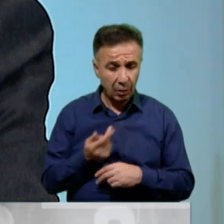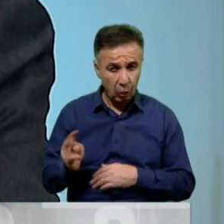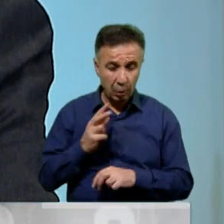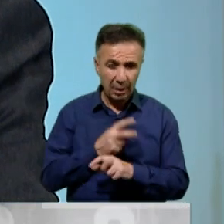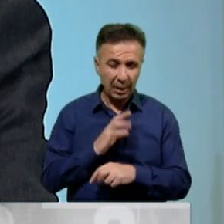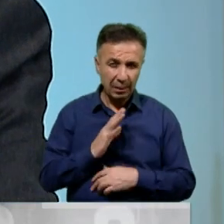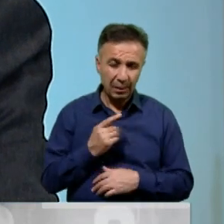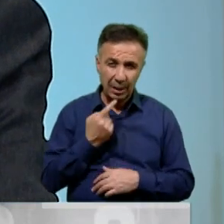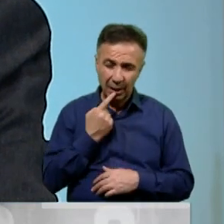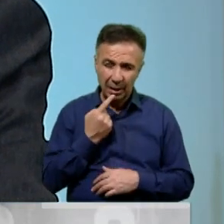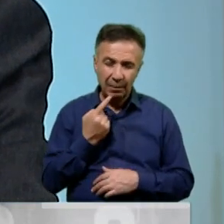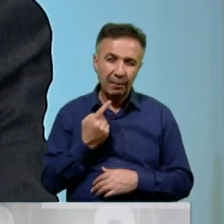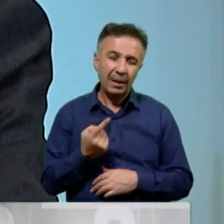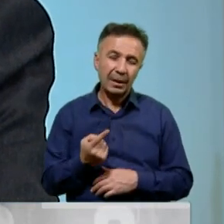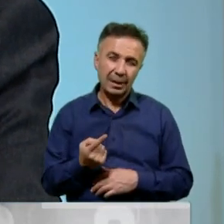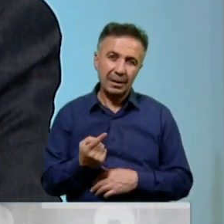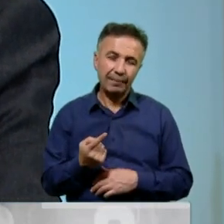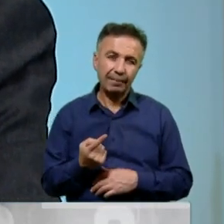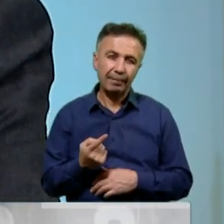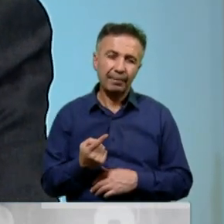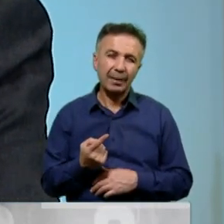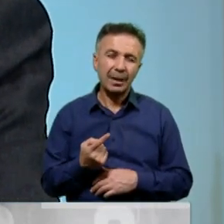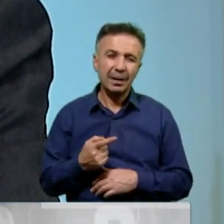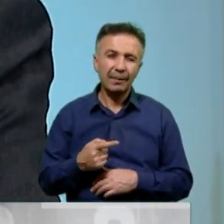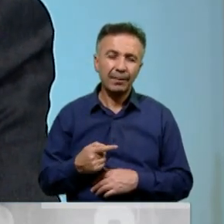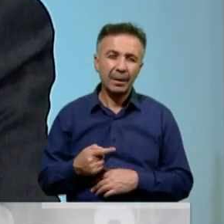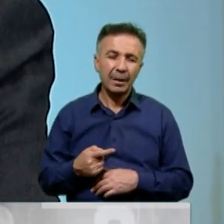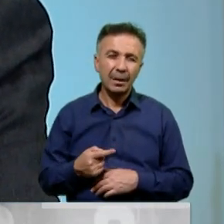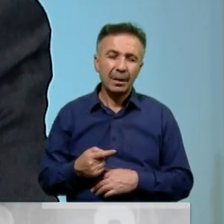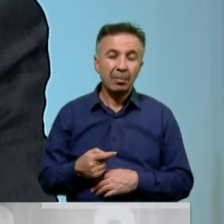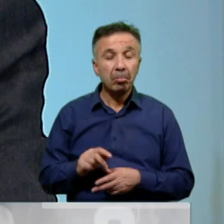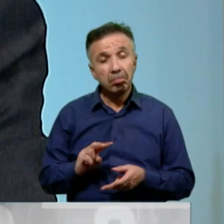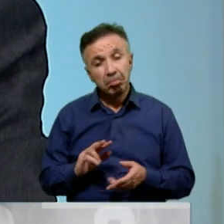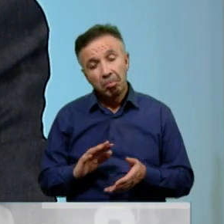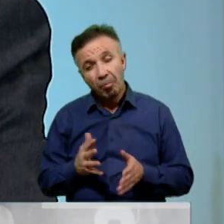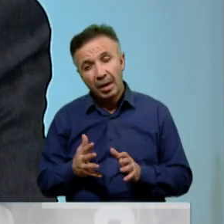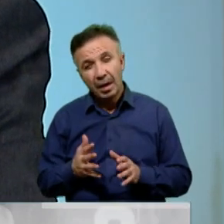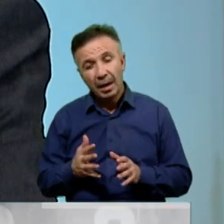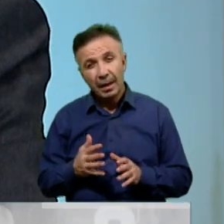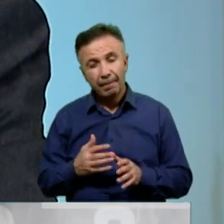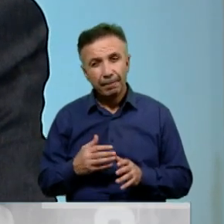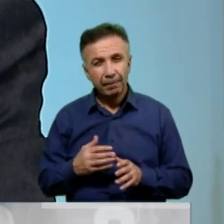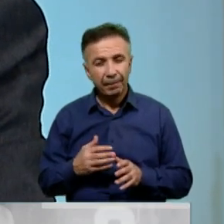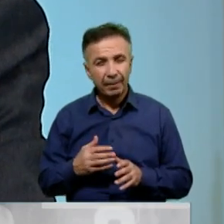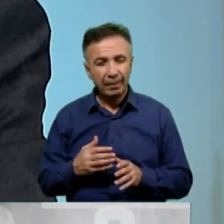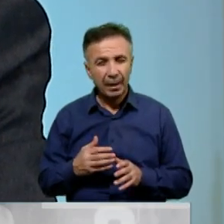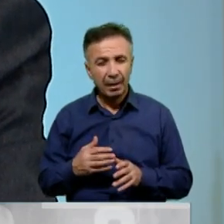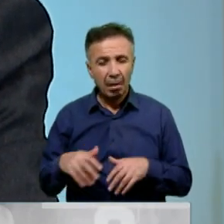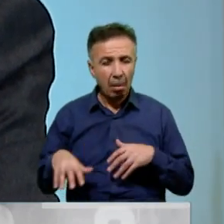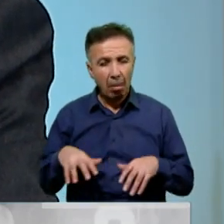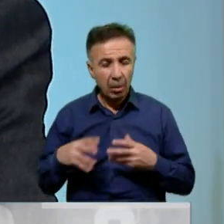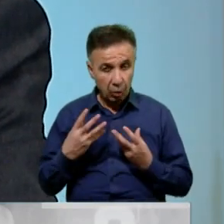Yaptığın takdirde hayati tehliken var. Yahut Allah muhafaza, yani artık iş yapamaz hale gelirsin, felç olursun